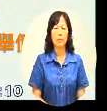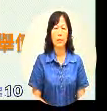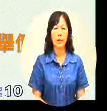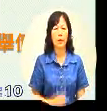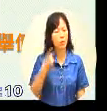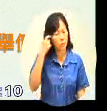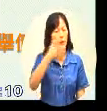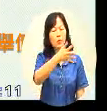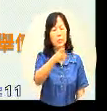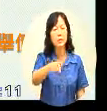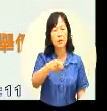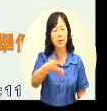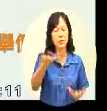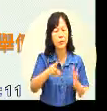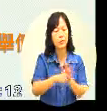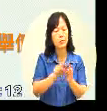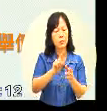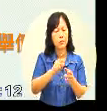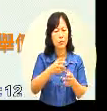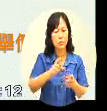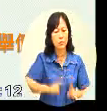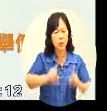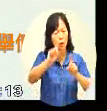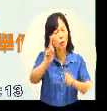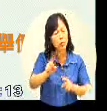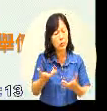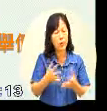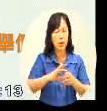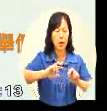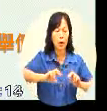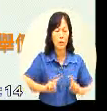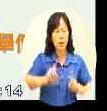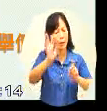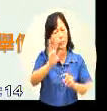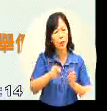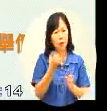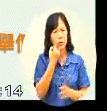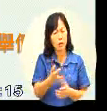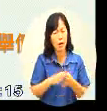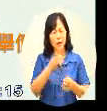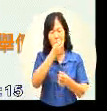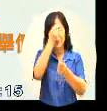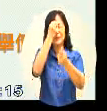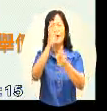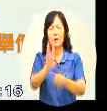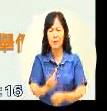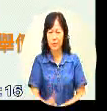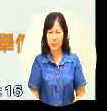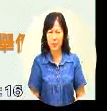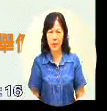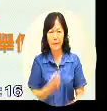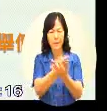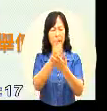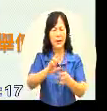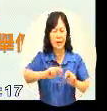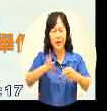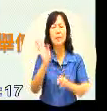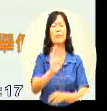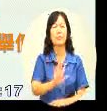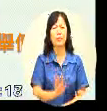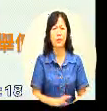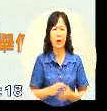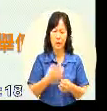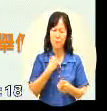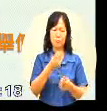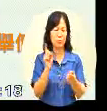我来问大家这个问题：为什么要调高地价税？那不调不是很好吗？啊，你民意代表他个人完没从啊，吼、哦，啊，就大家拢卖掉，好、哦，啊，那不